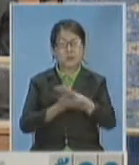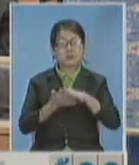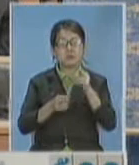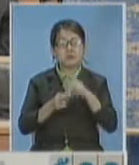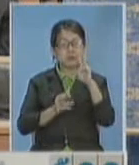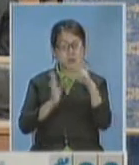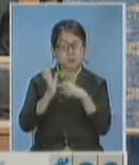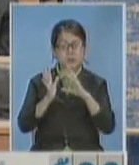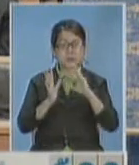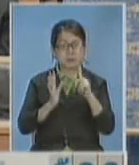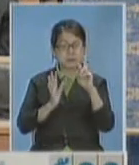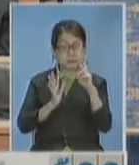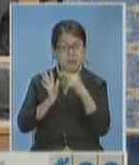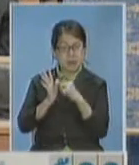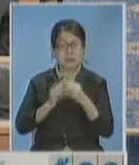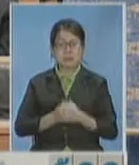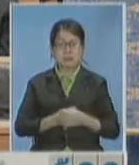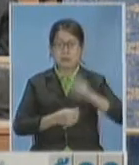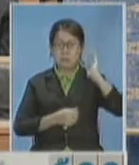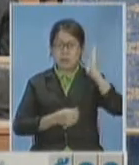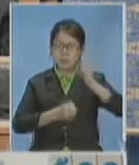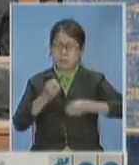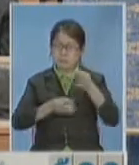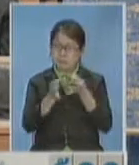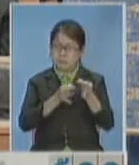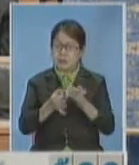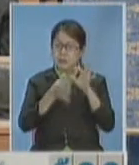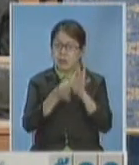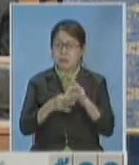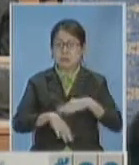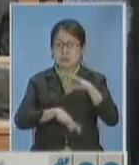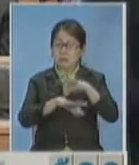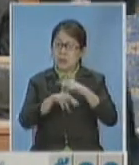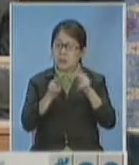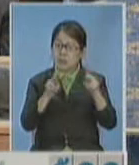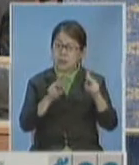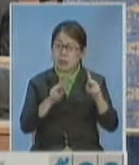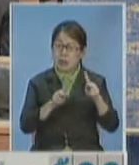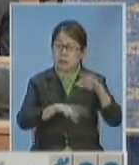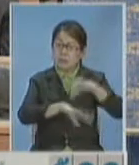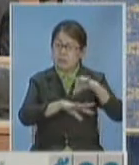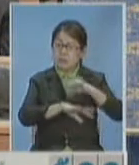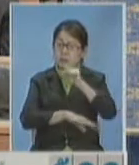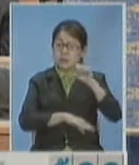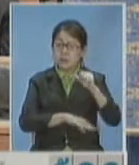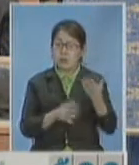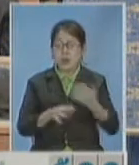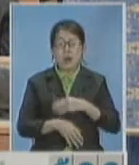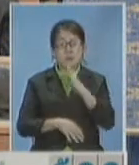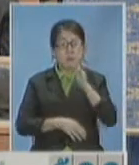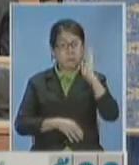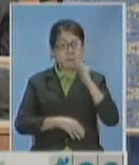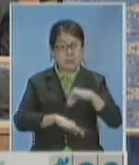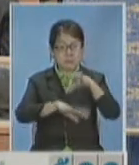ณวัชระเนี่ยท่านพูดในฐานะที่เป็นกรรมาธิการหรือเป็นสมาชิกถ้าท่านพูดในฐานะที่เป็นกรรมาธิการ